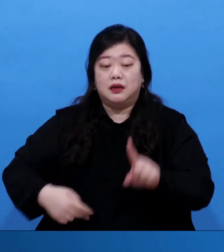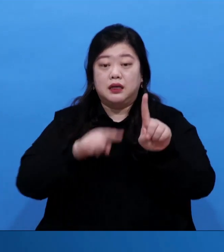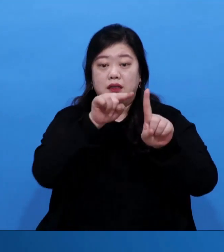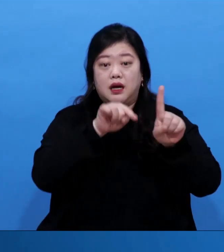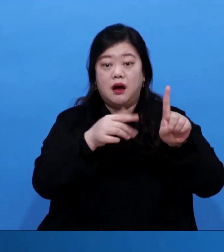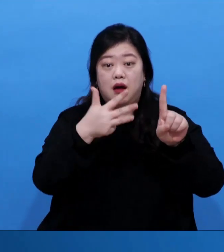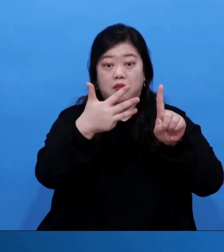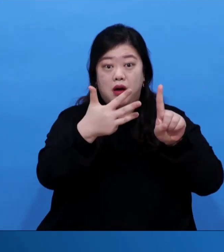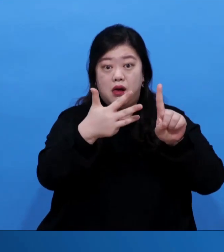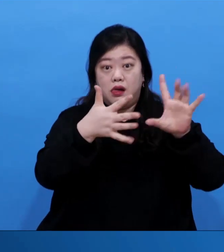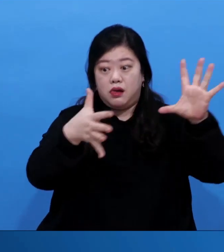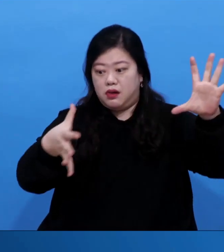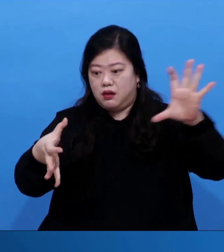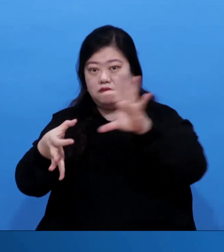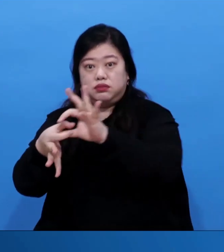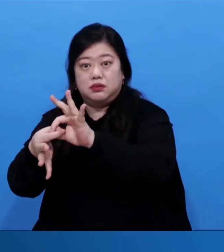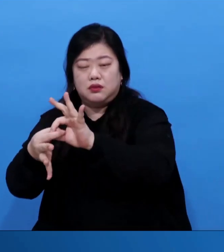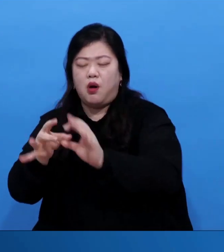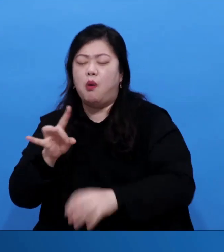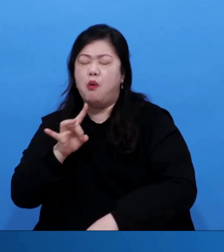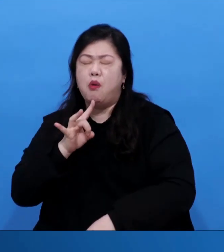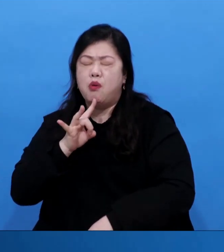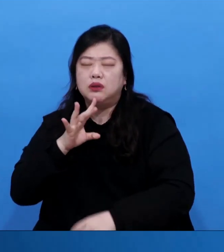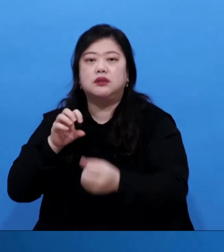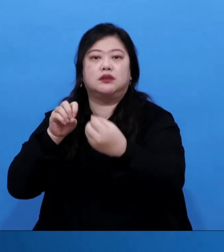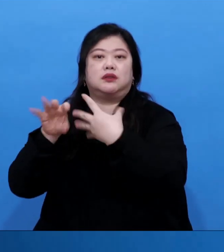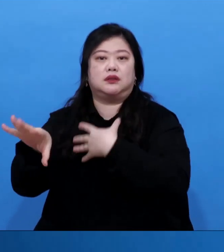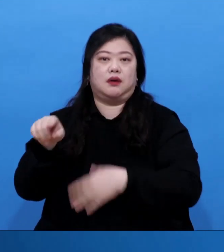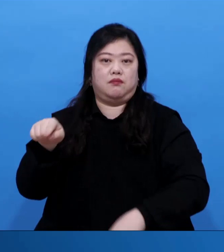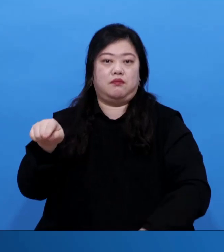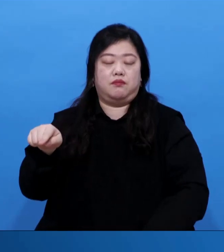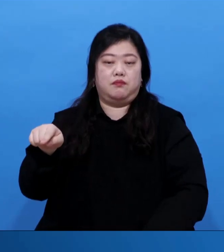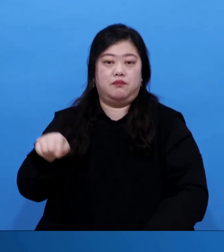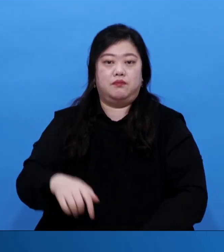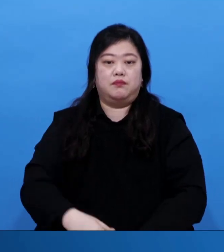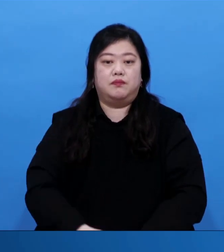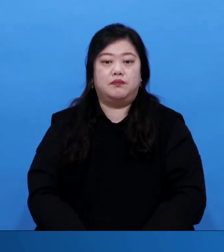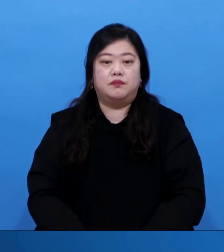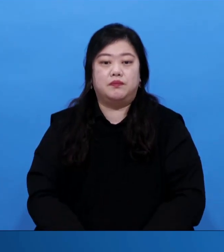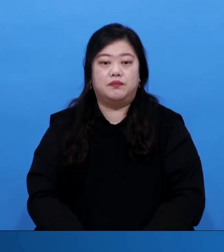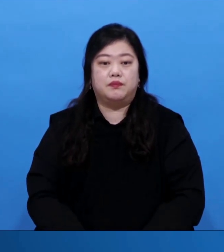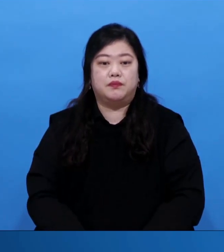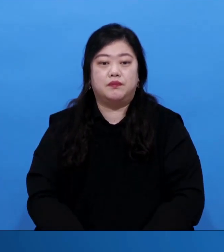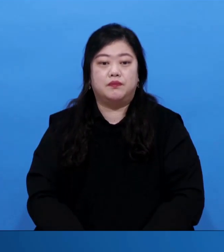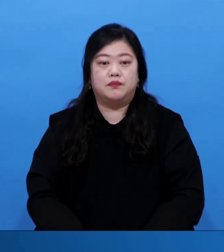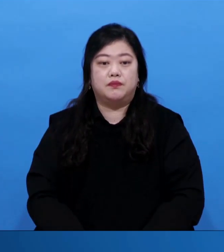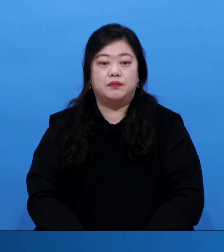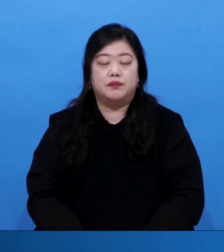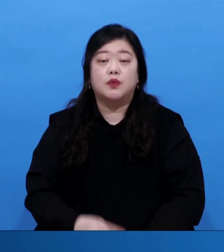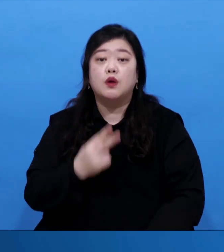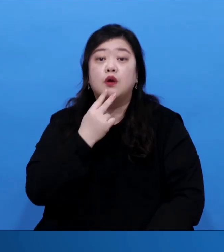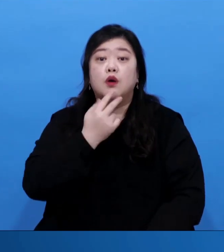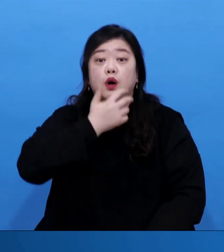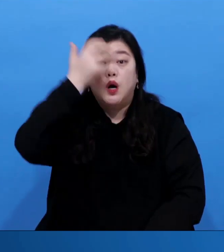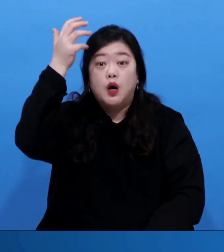Acts 1:8. 여호와의 신에 이만큼 감동된 자 본 적이 없다라고 하는 요셉이었습니다. Then Joseph was the one that